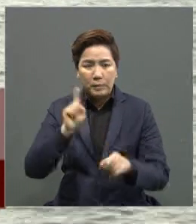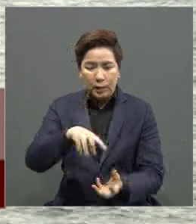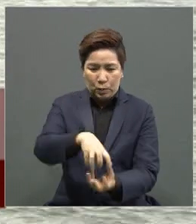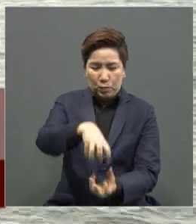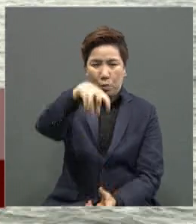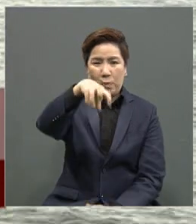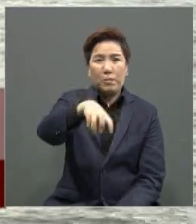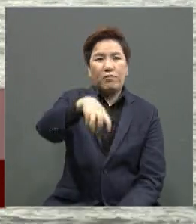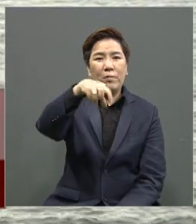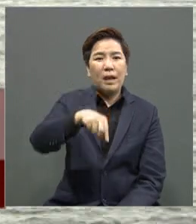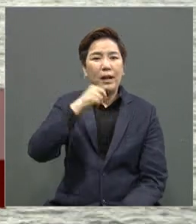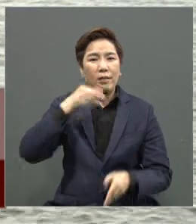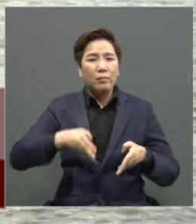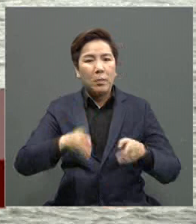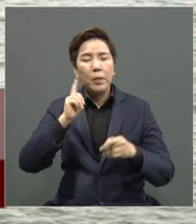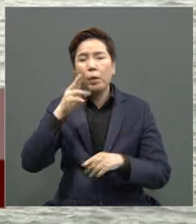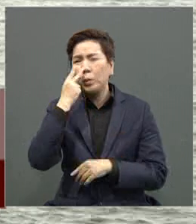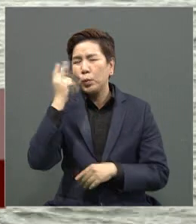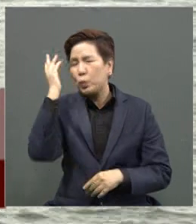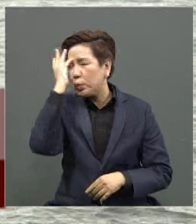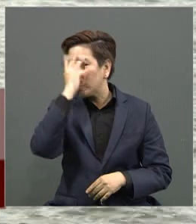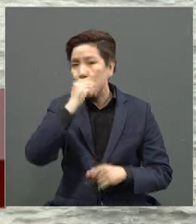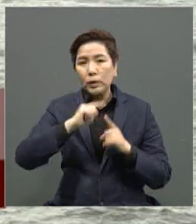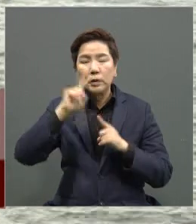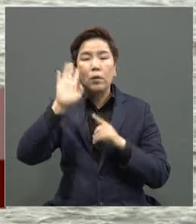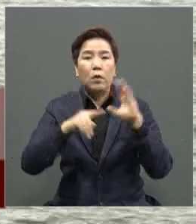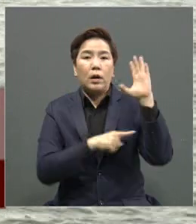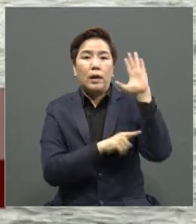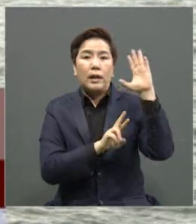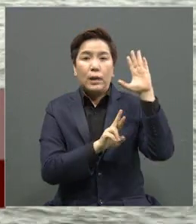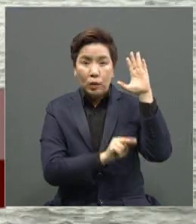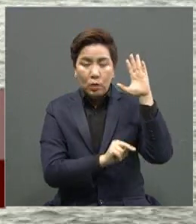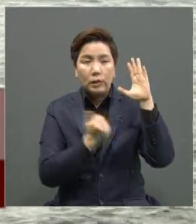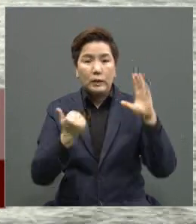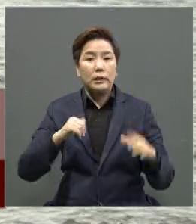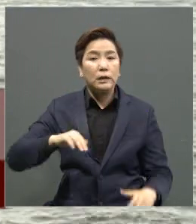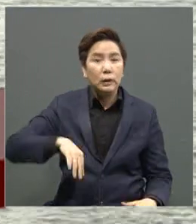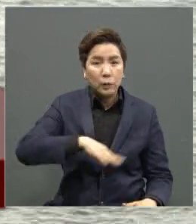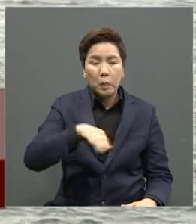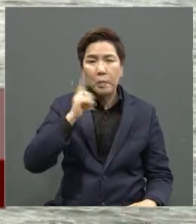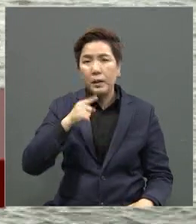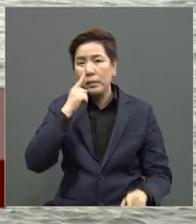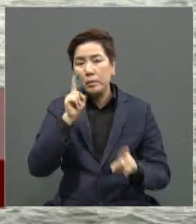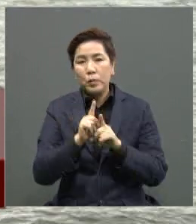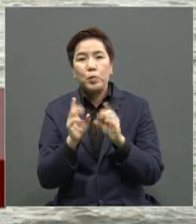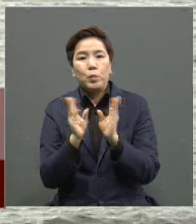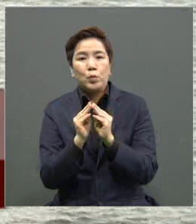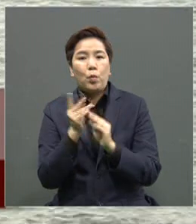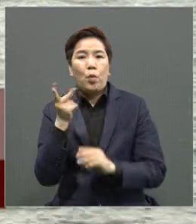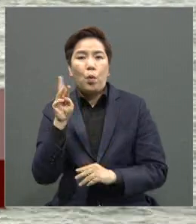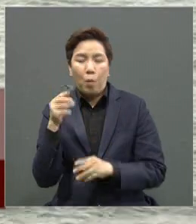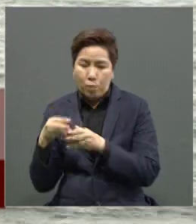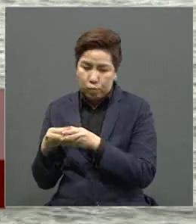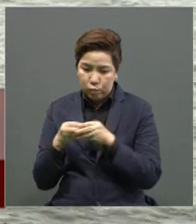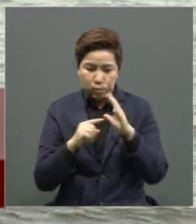กาญจนาภิเษกค่ะซึ่งเป็นจุดชมวิวที่สวยที่สุดนะคะของจังหวัดระนองและทั้งหมดทั้งมวลนี้ค่ะก็เป็นแหล่งที่มาของการประชุมคณะรัฐมนตรีสั